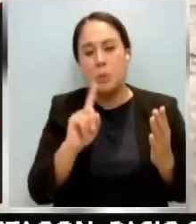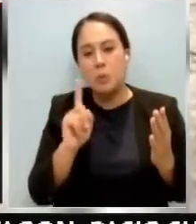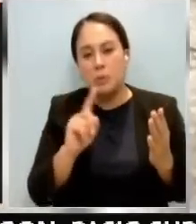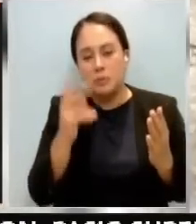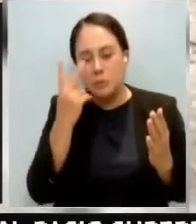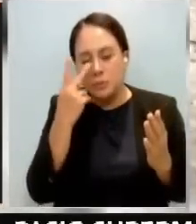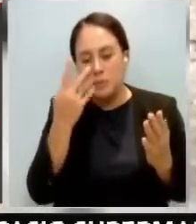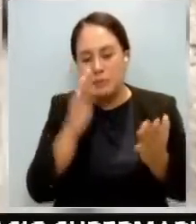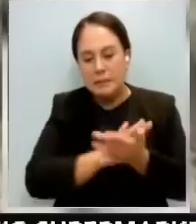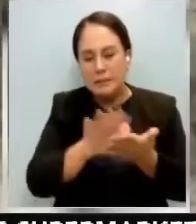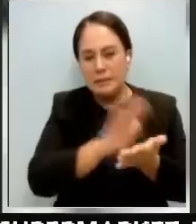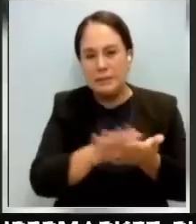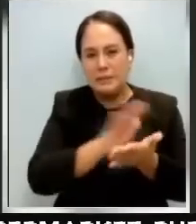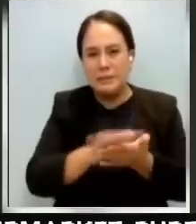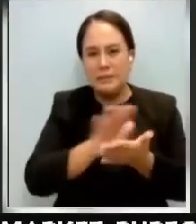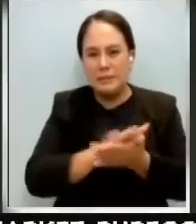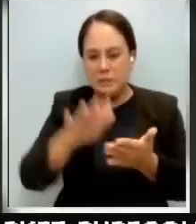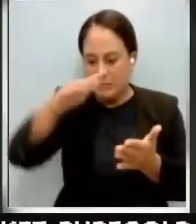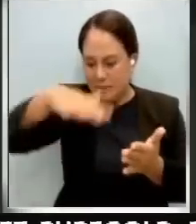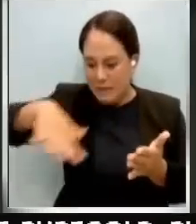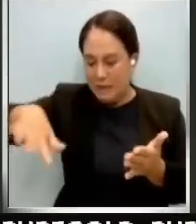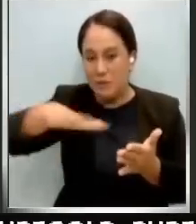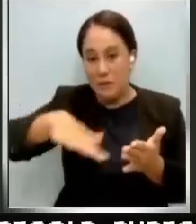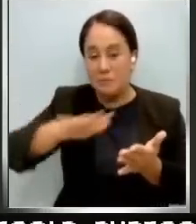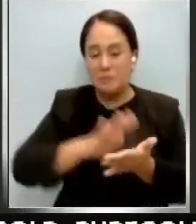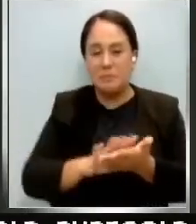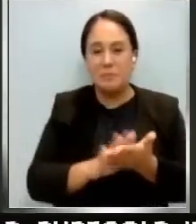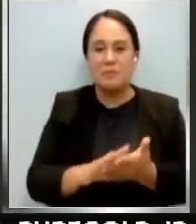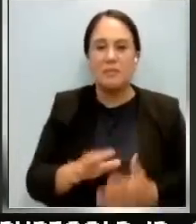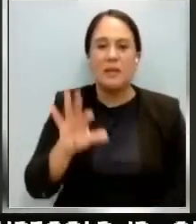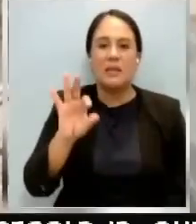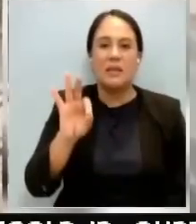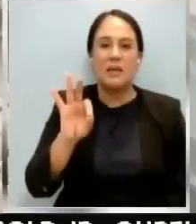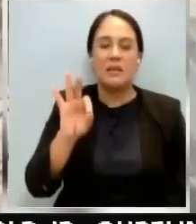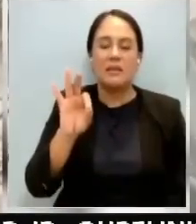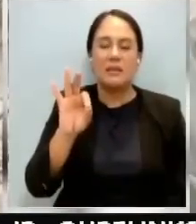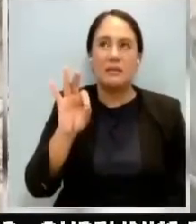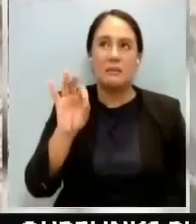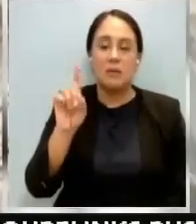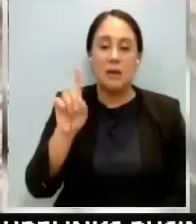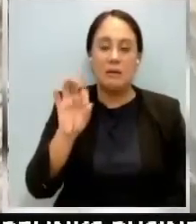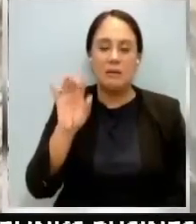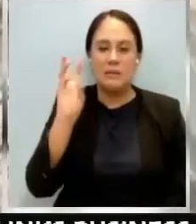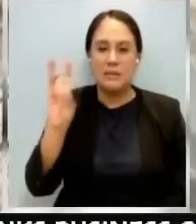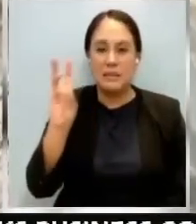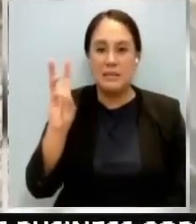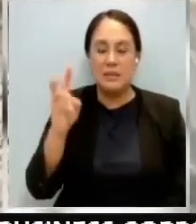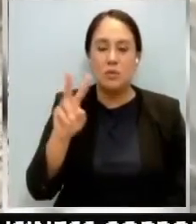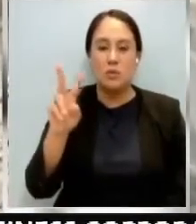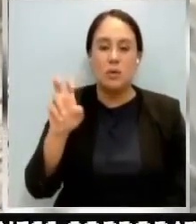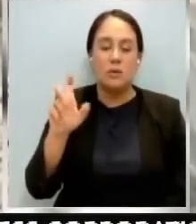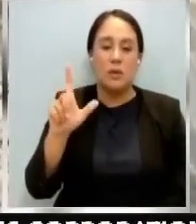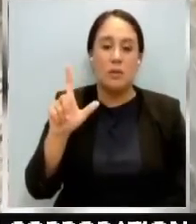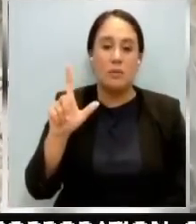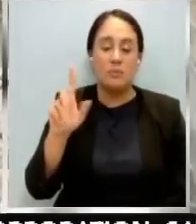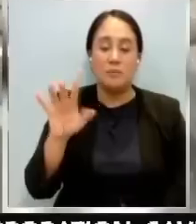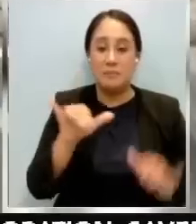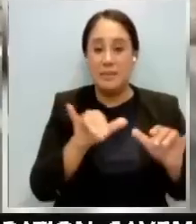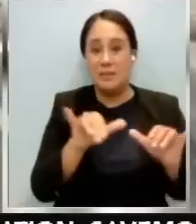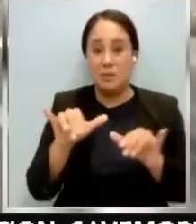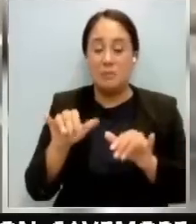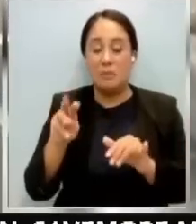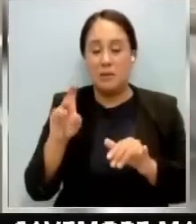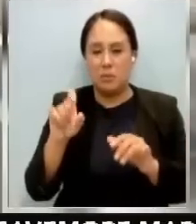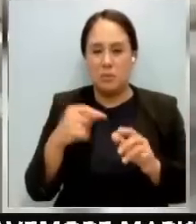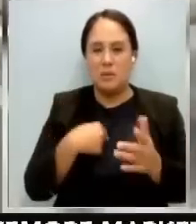yung pinaka-chamber. 1960 pa itinayo ang 235-meter Lagos Nilad underpass. Pero noong